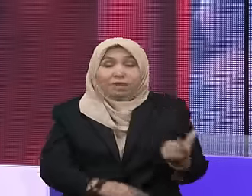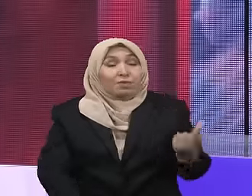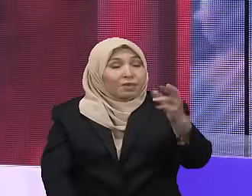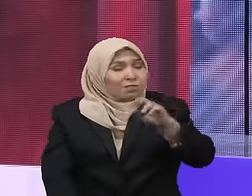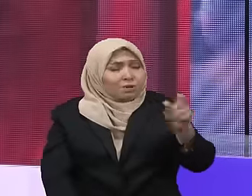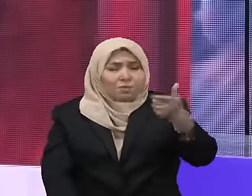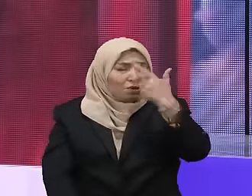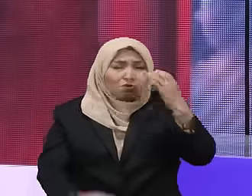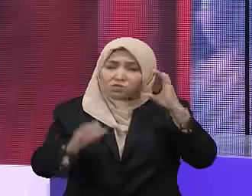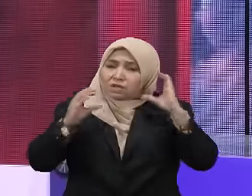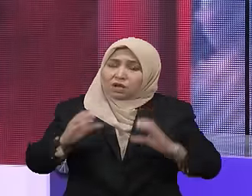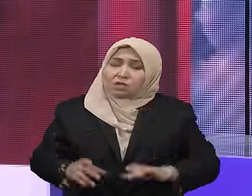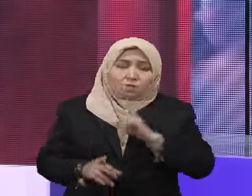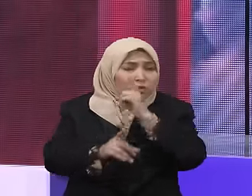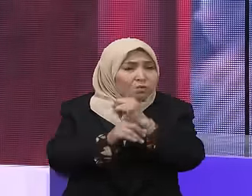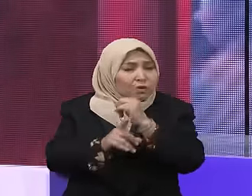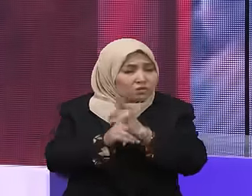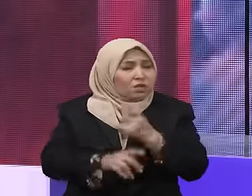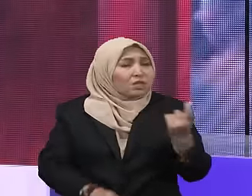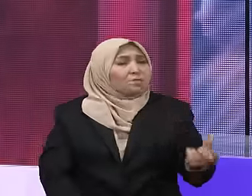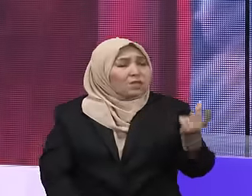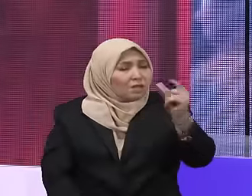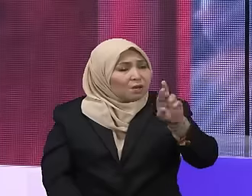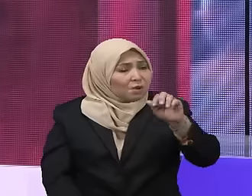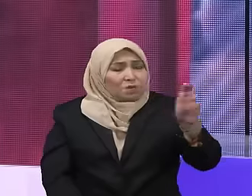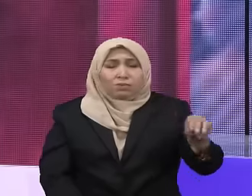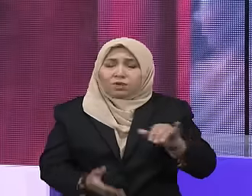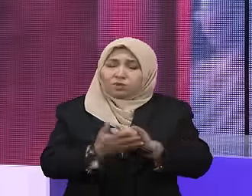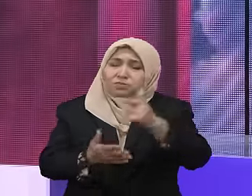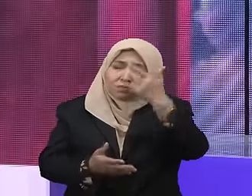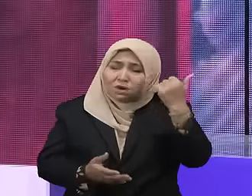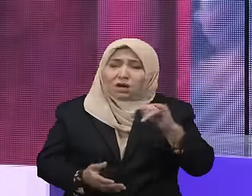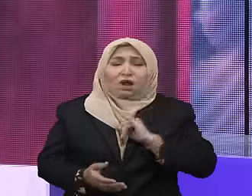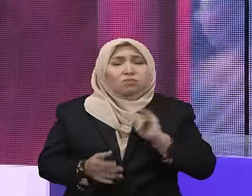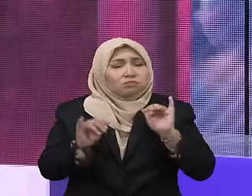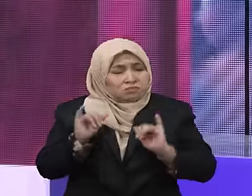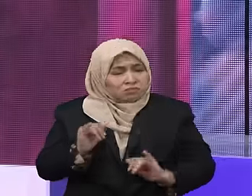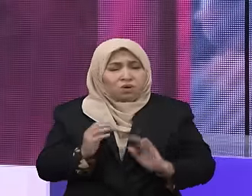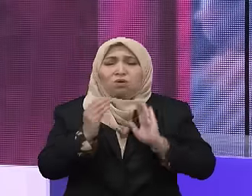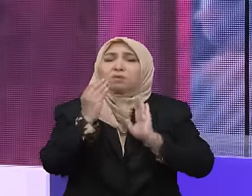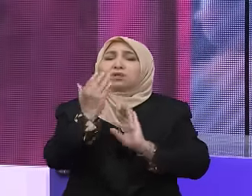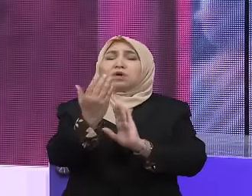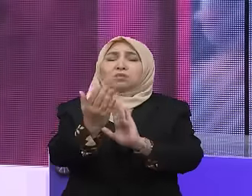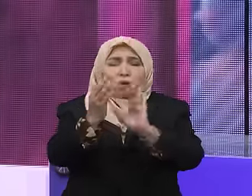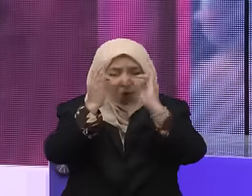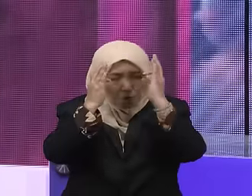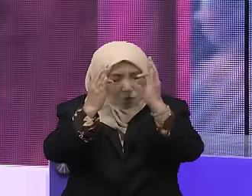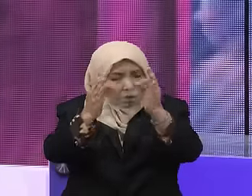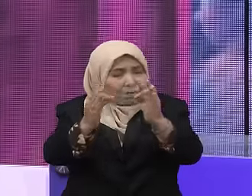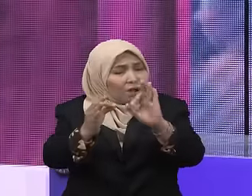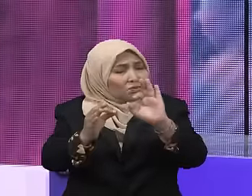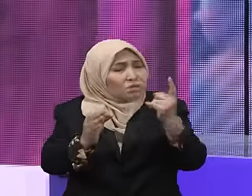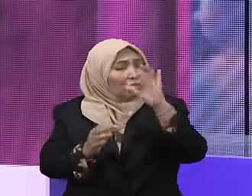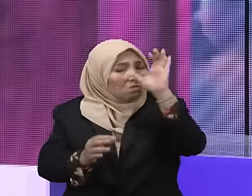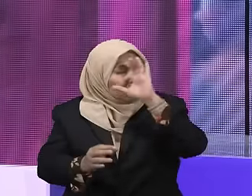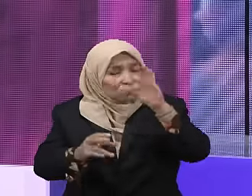kerana keyakinan yang benar-benar Nabi Ibrahim itulah yang menyebabkan, ya Allah, aku memang hadapkan, memang fokus hanya untuk